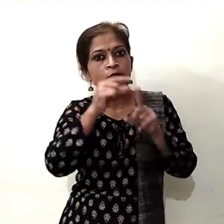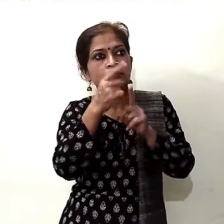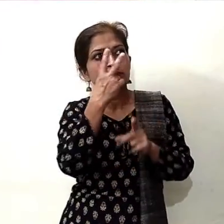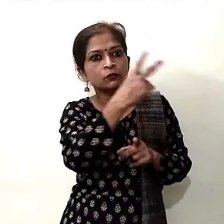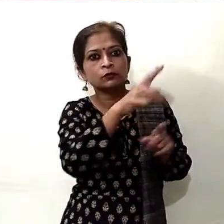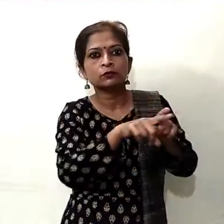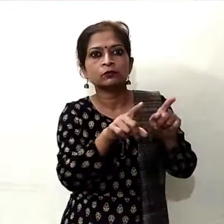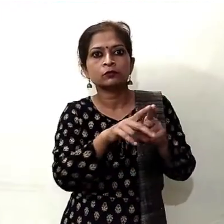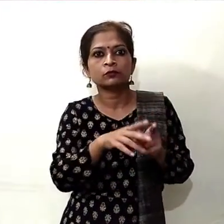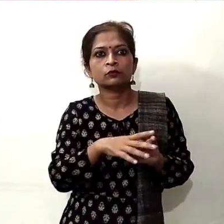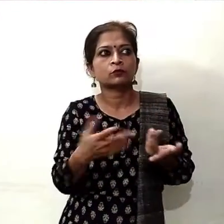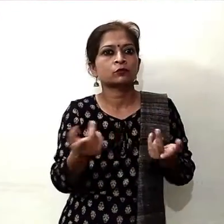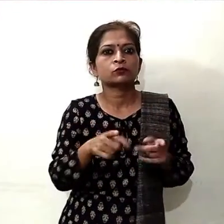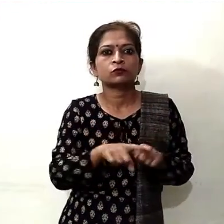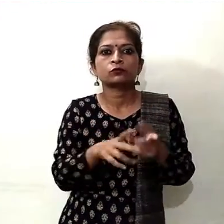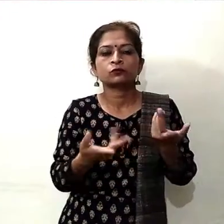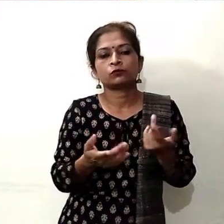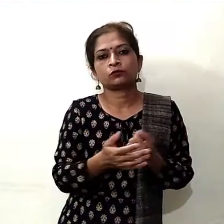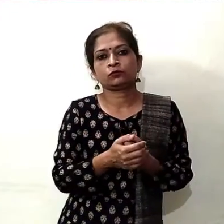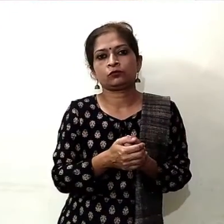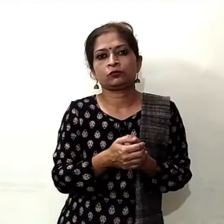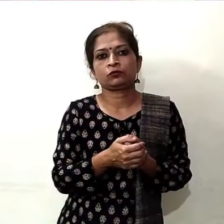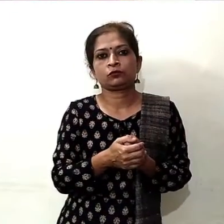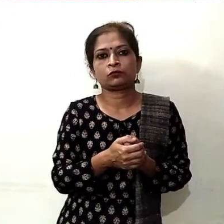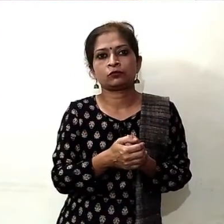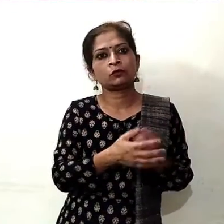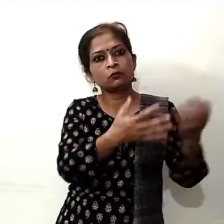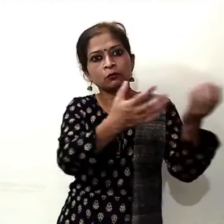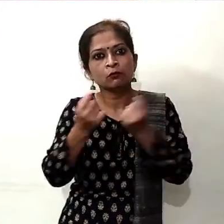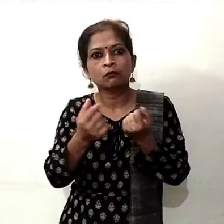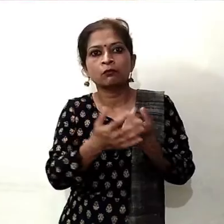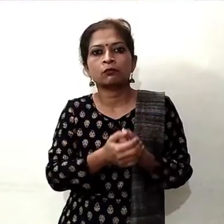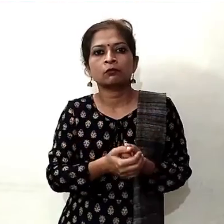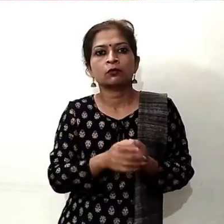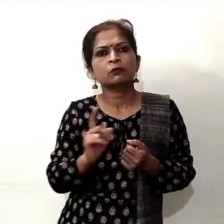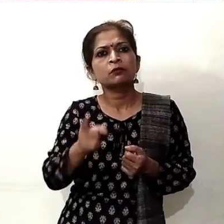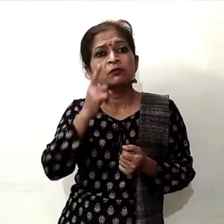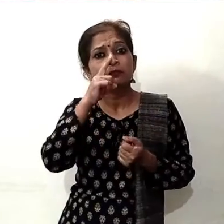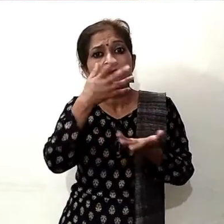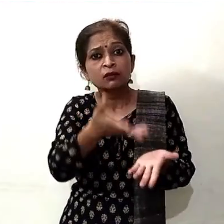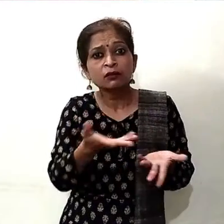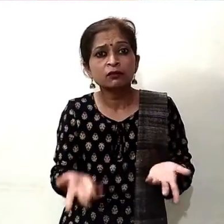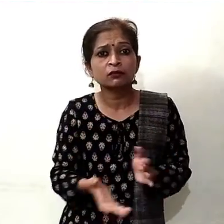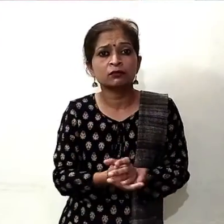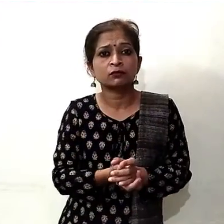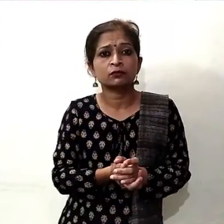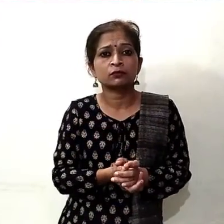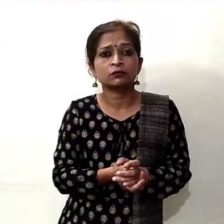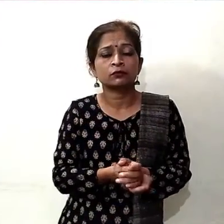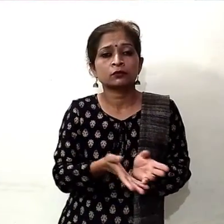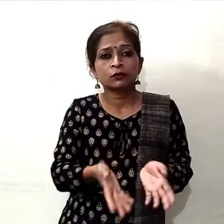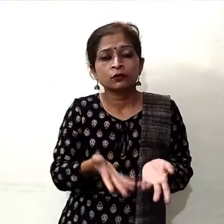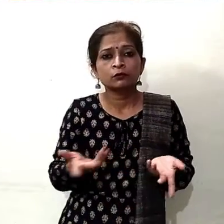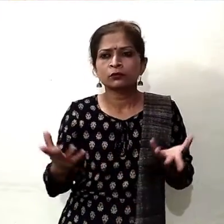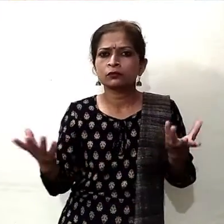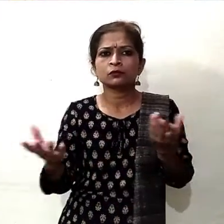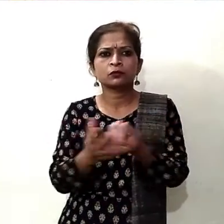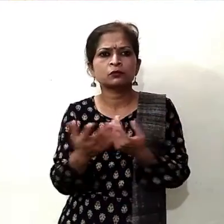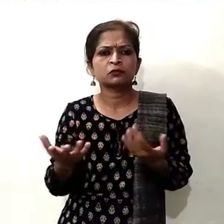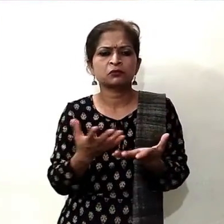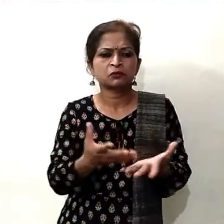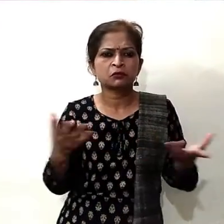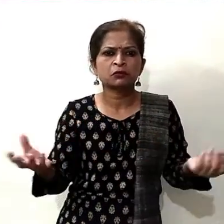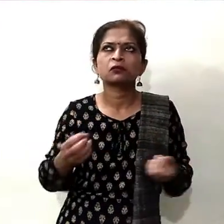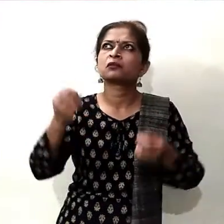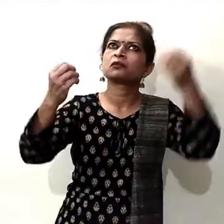पृथ्वी को भोगने की इच्छा, इशारे में बोला जा रहा है बात, पृथ्वी को भोगने की, माँ को भोगने की जो इच्छा होती है, हम आपको भी होती है, गैर जरूरी हम